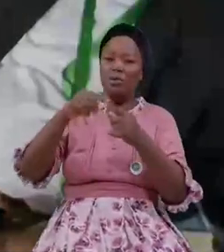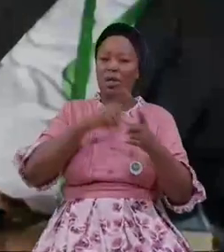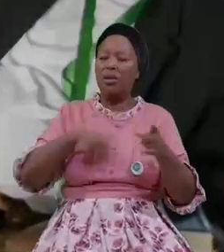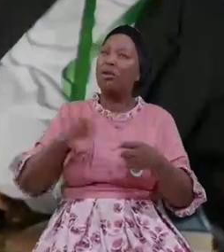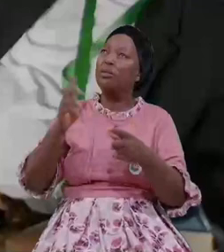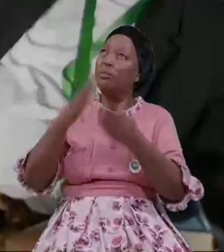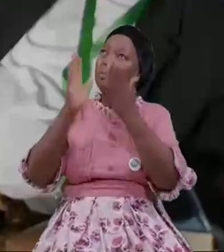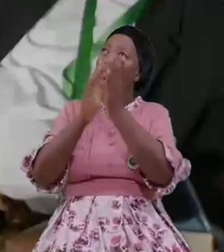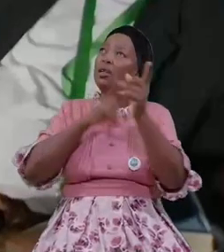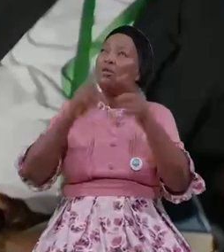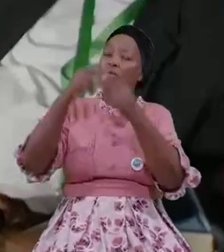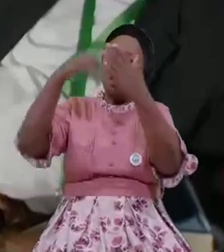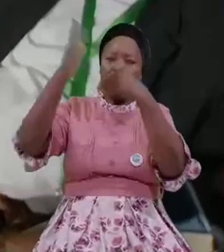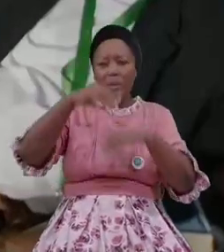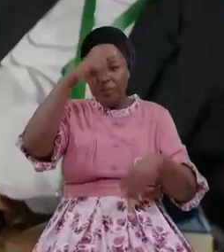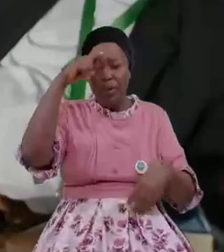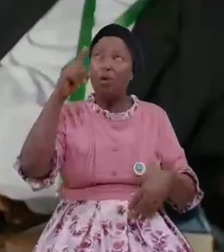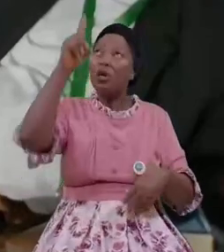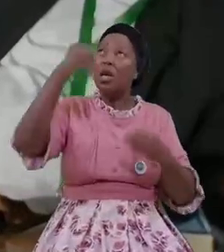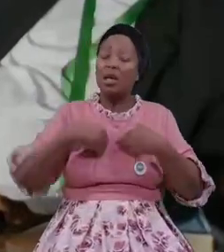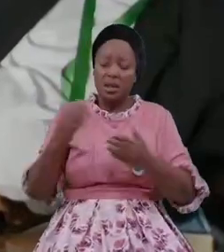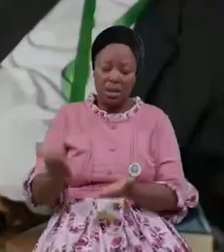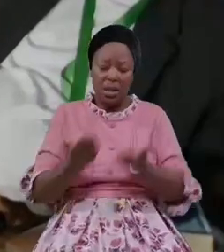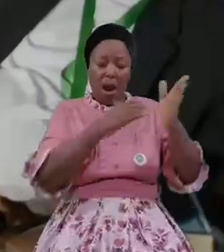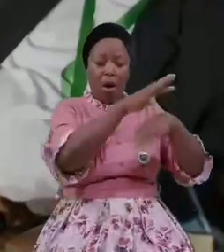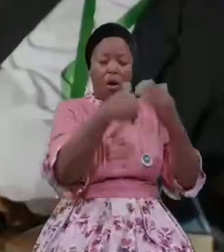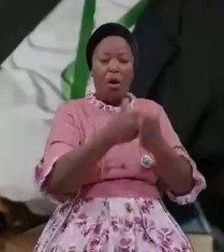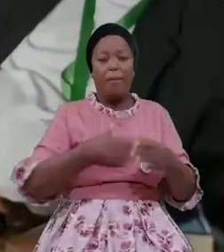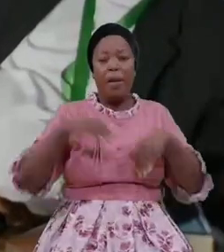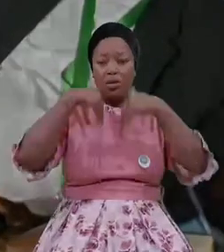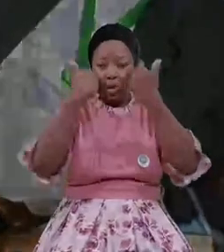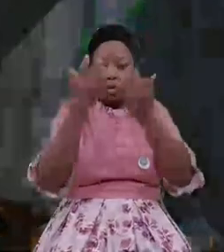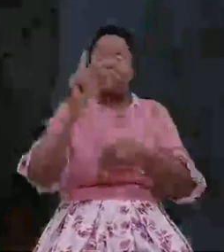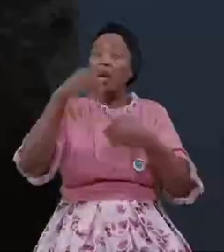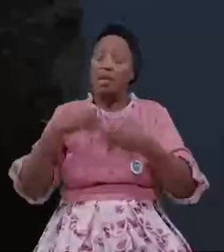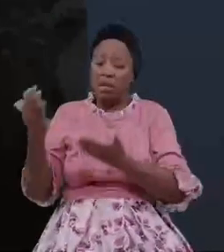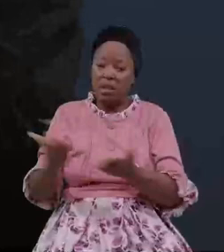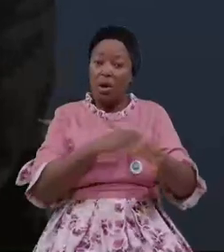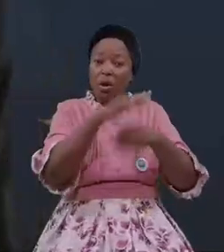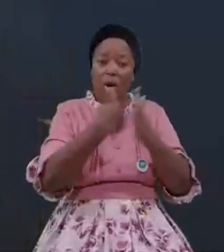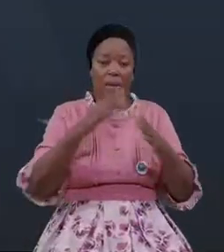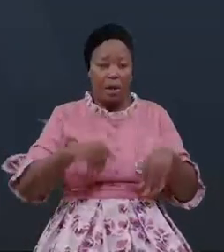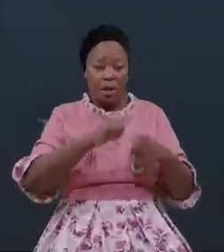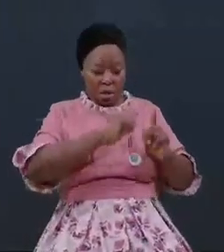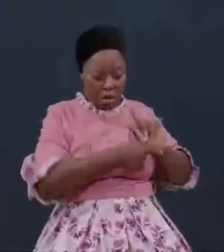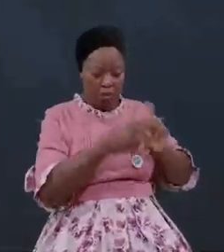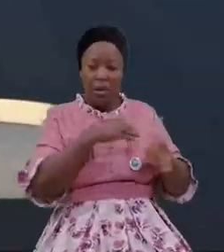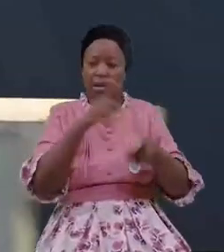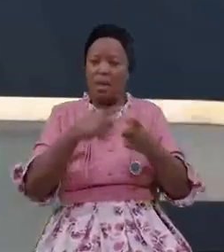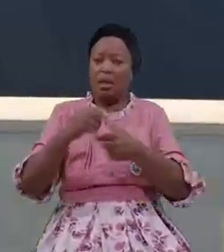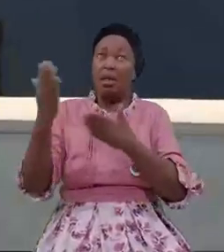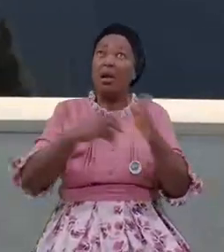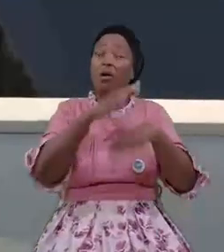au ciel parce qu'il a porté tout mon auprre il a porté toute mon angoisse il a porté toute ma